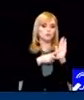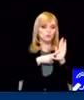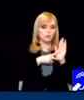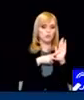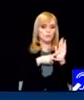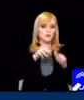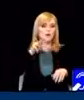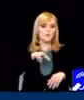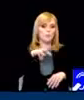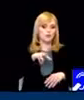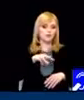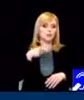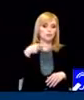27